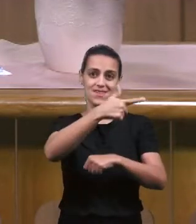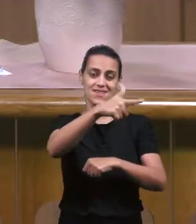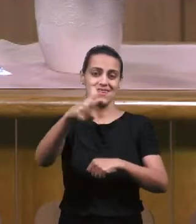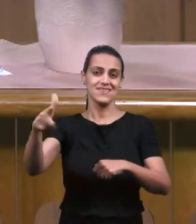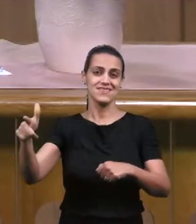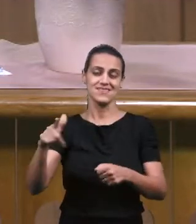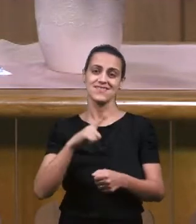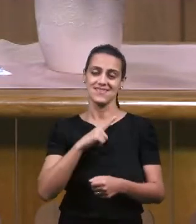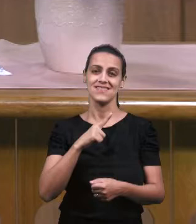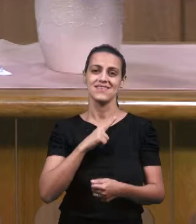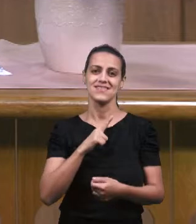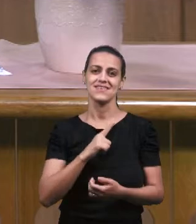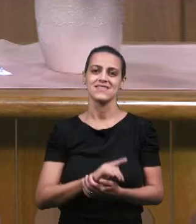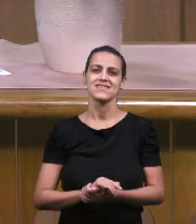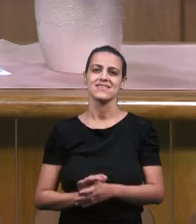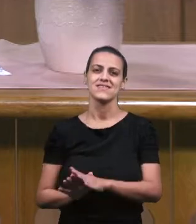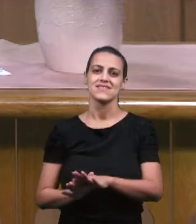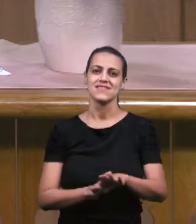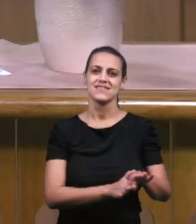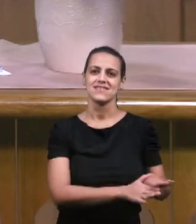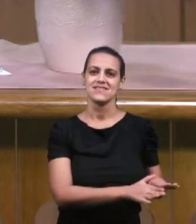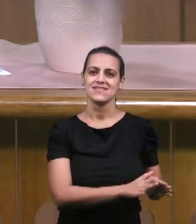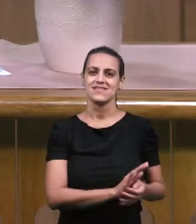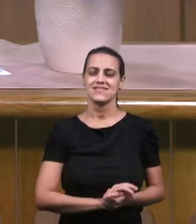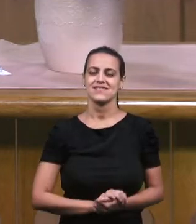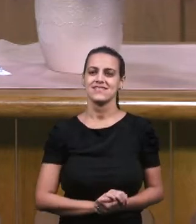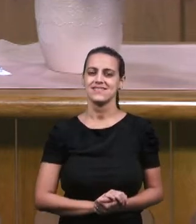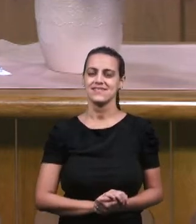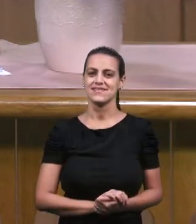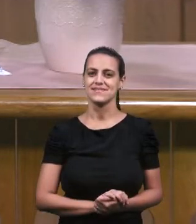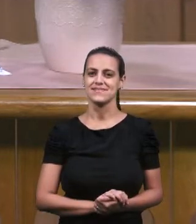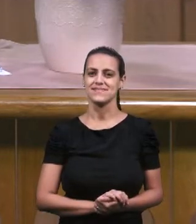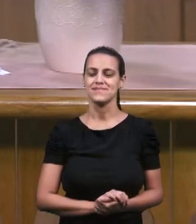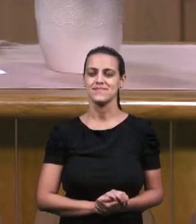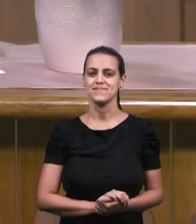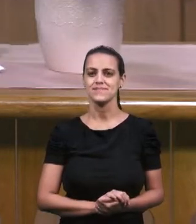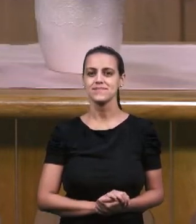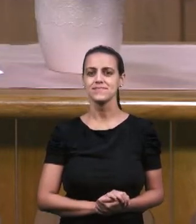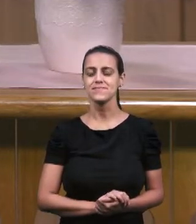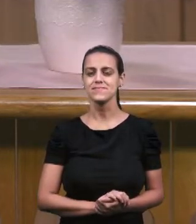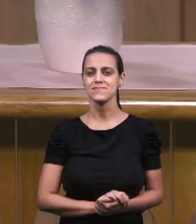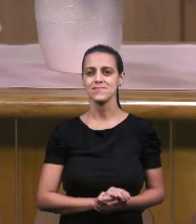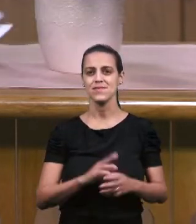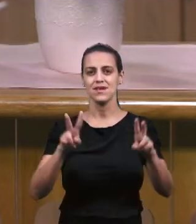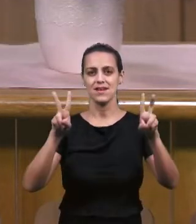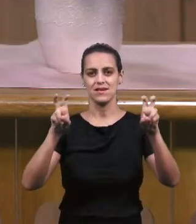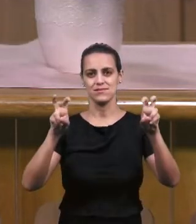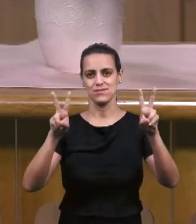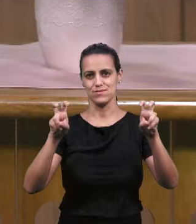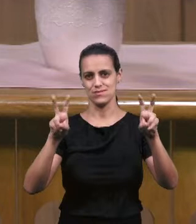monde. Mes frères et sœurs, notre sujet